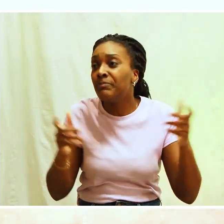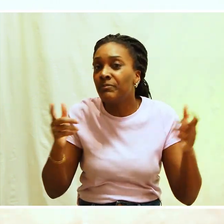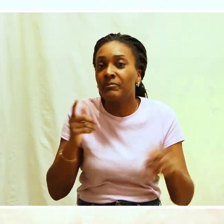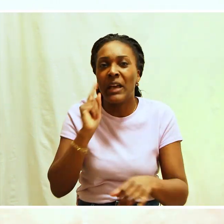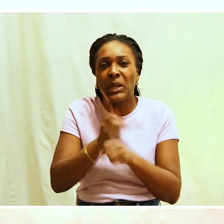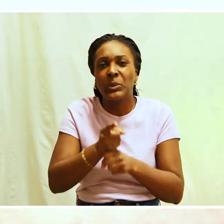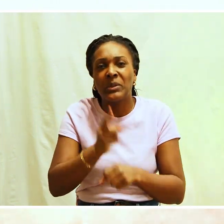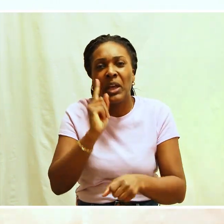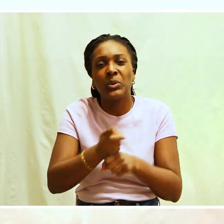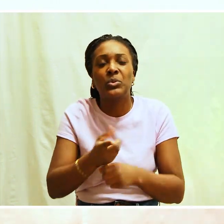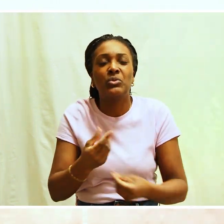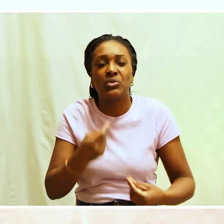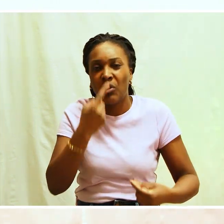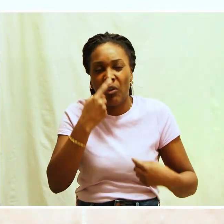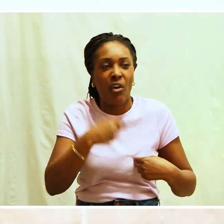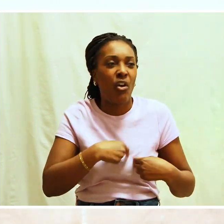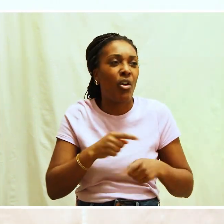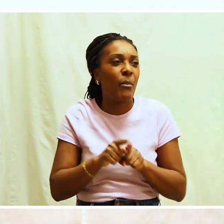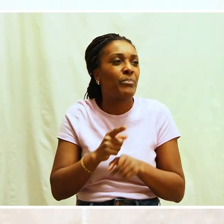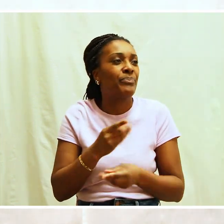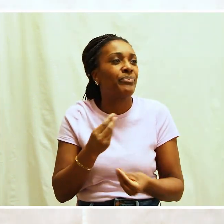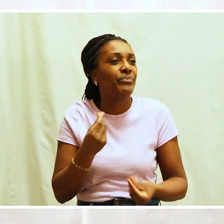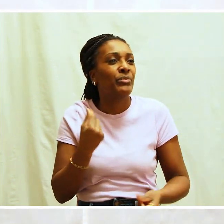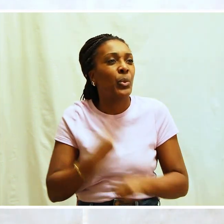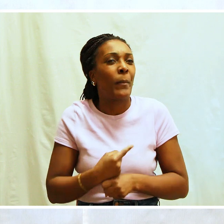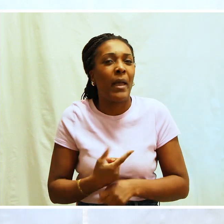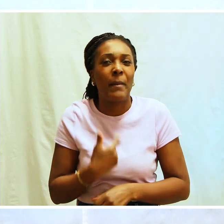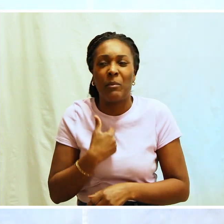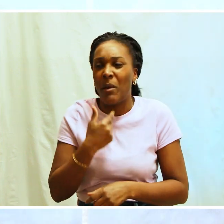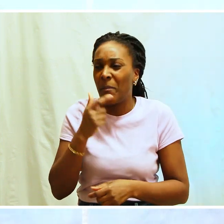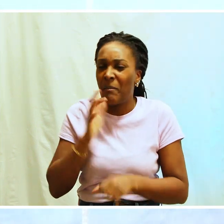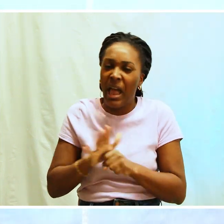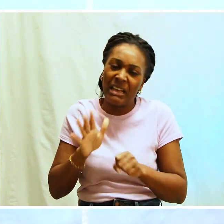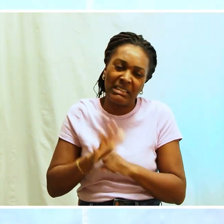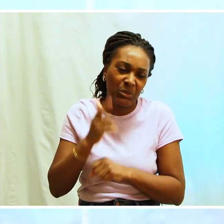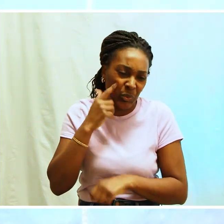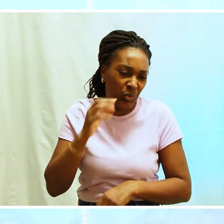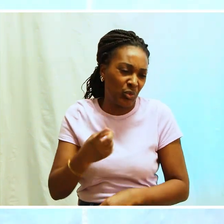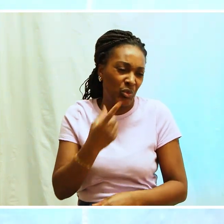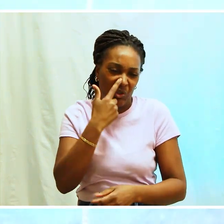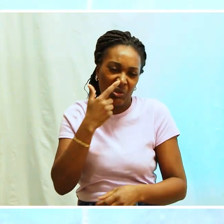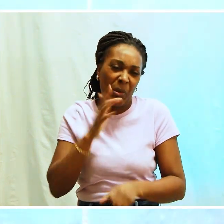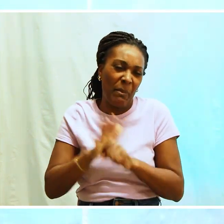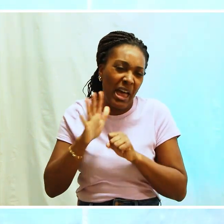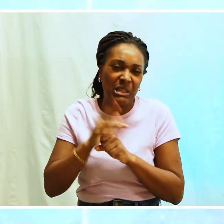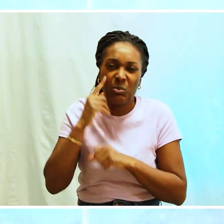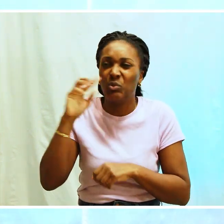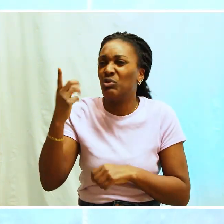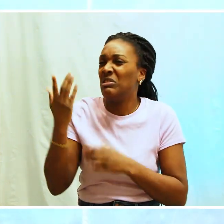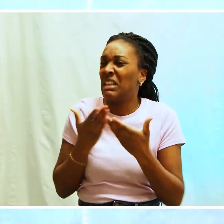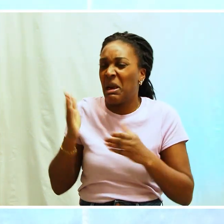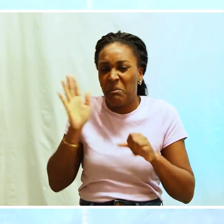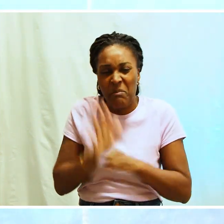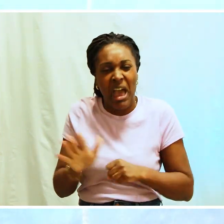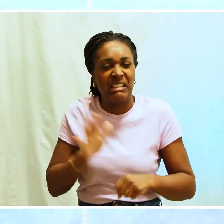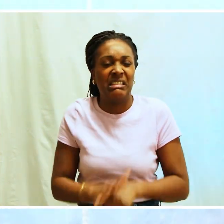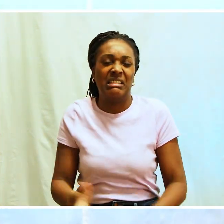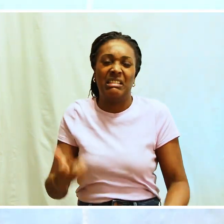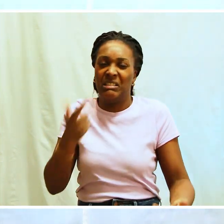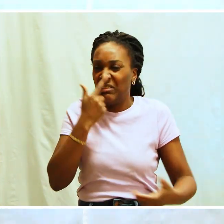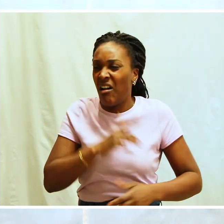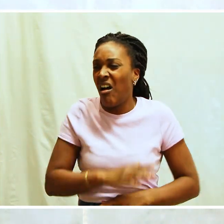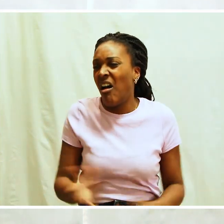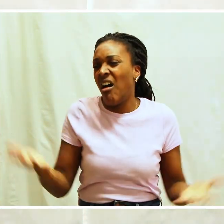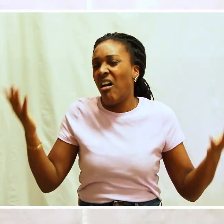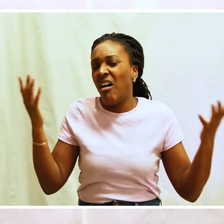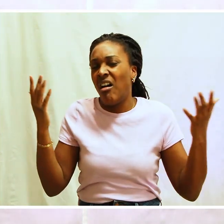la condamnation dans ton cœur, de dire oui mais j'en fais pas assez pour Dieu, j'en fais pas assez pour Dieu. Et c'est là-dessus que toi aussi tu es en train de